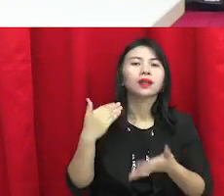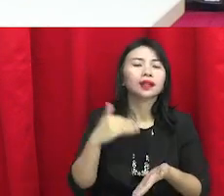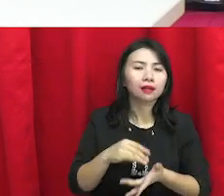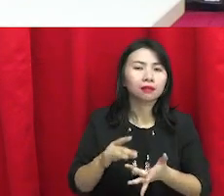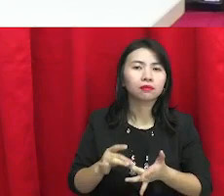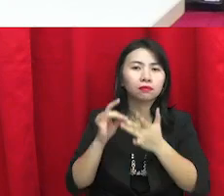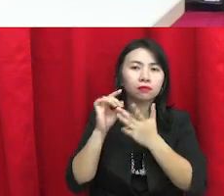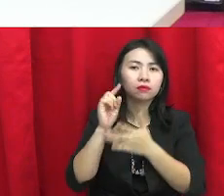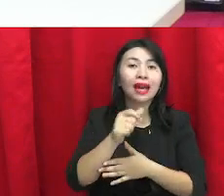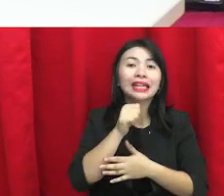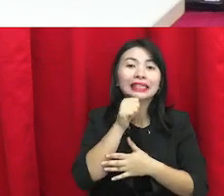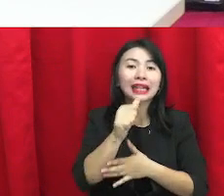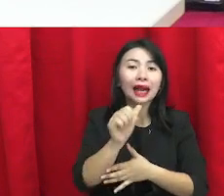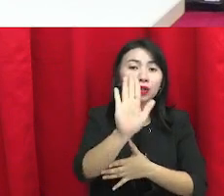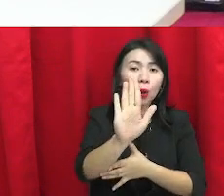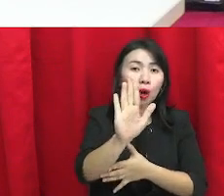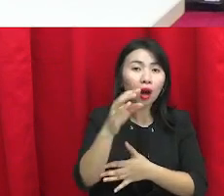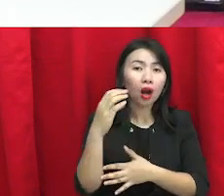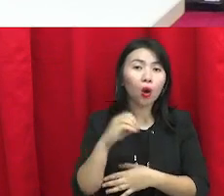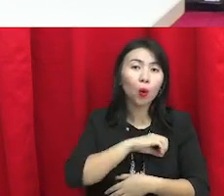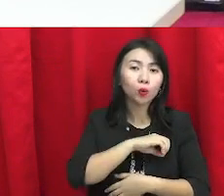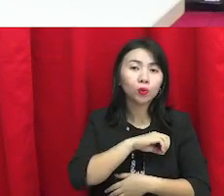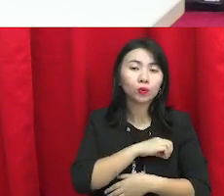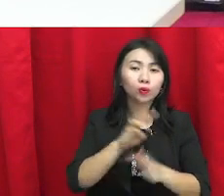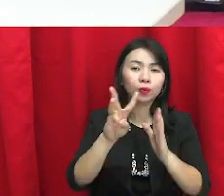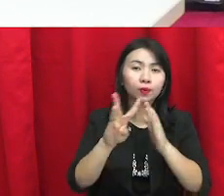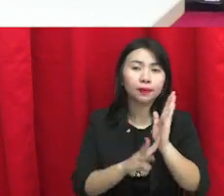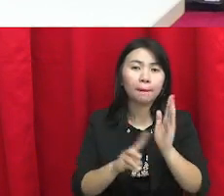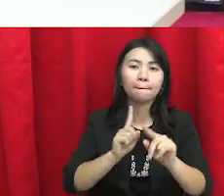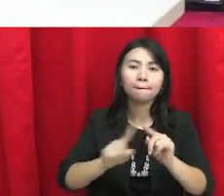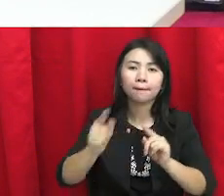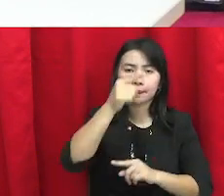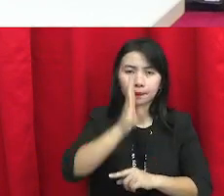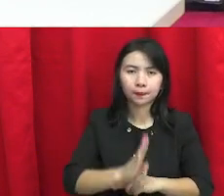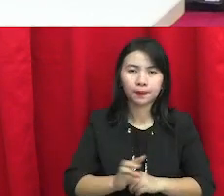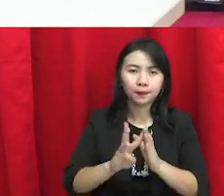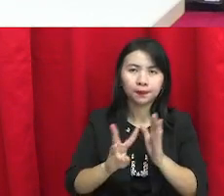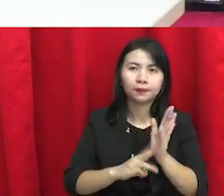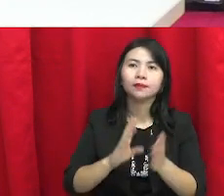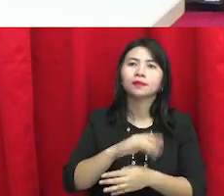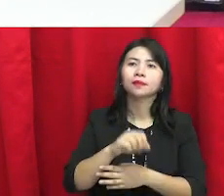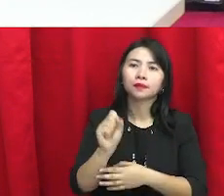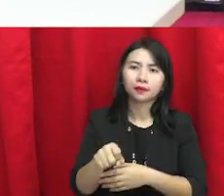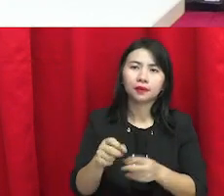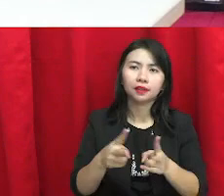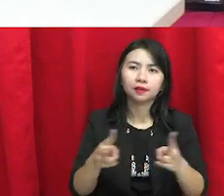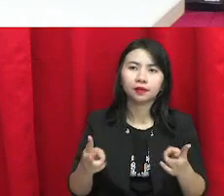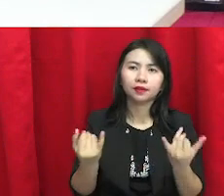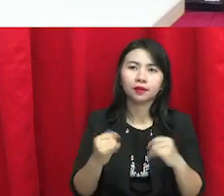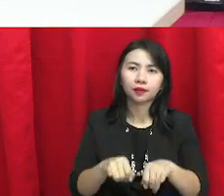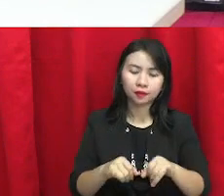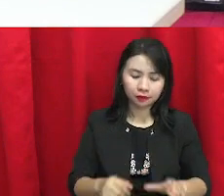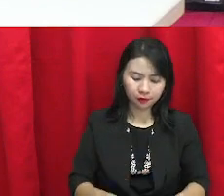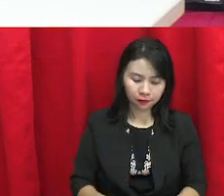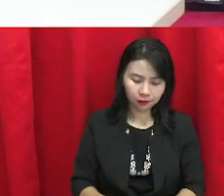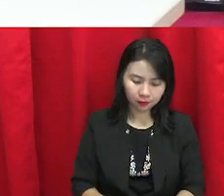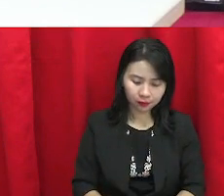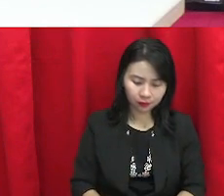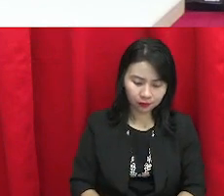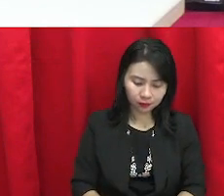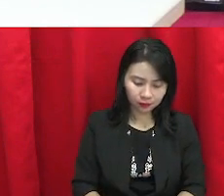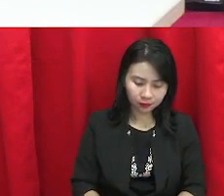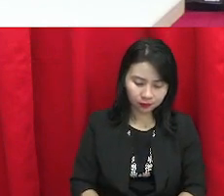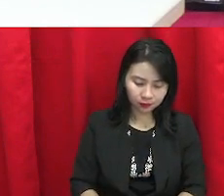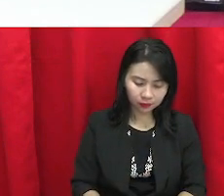your will, but it should be God's will. Tandaan po natin yan. Napaka-importante po yan. Maigin ang gulong na lang sa inyo at sa Diyos na